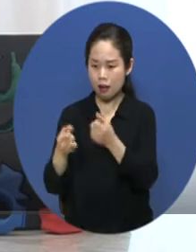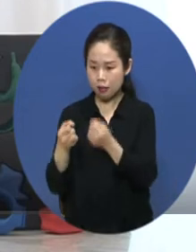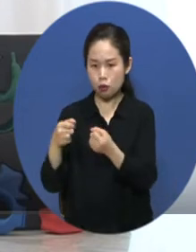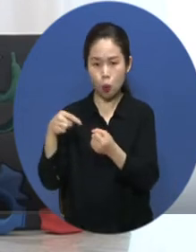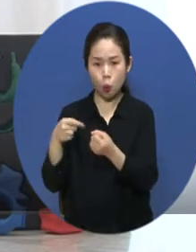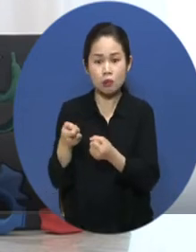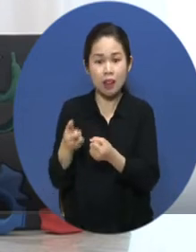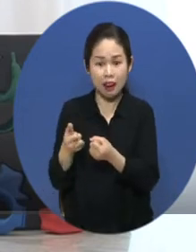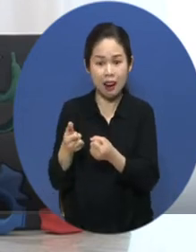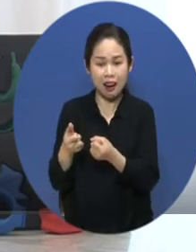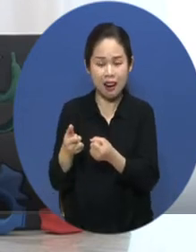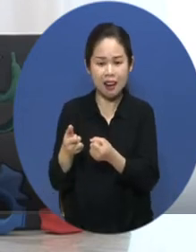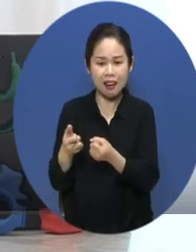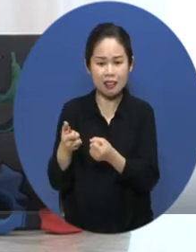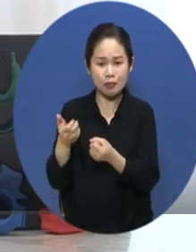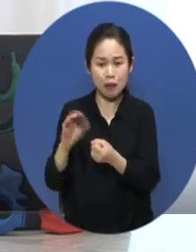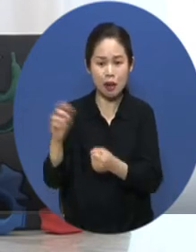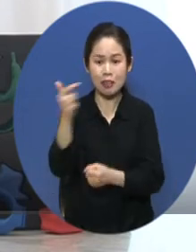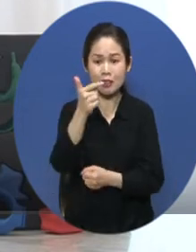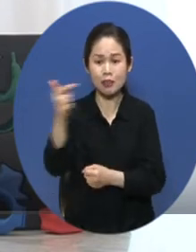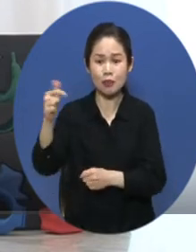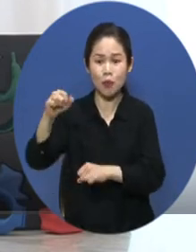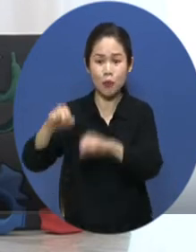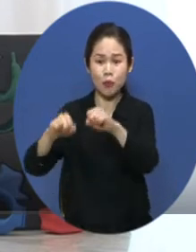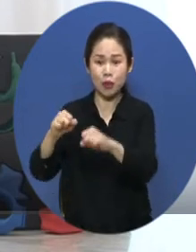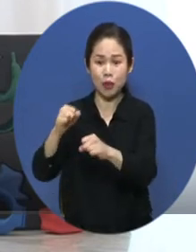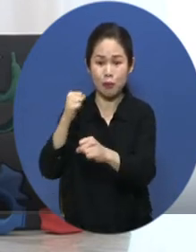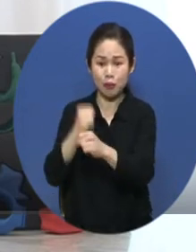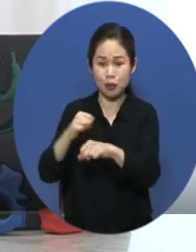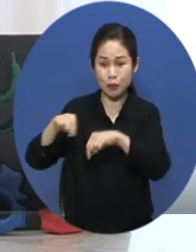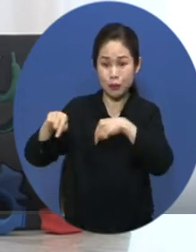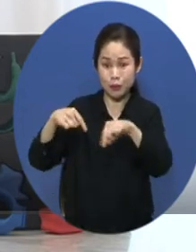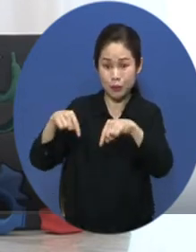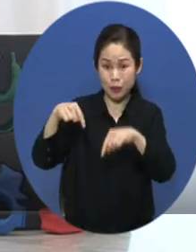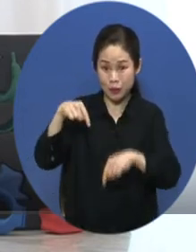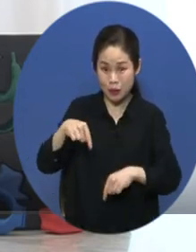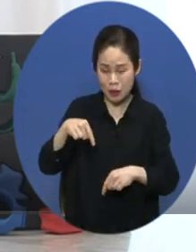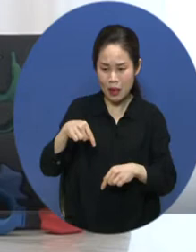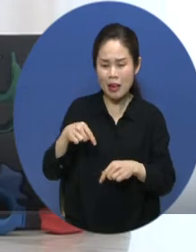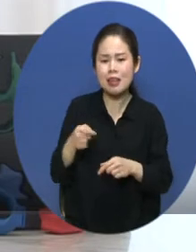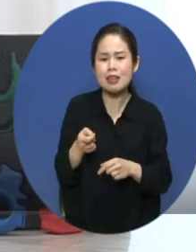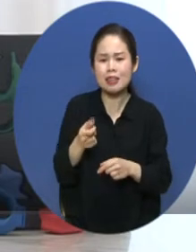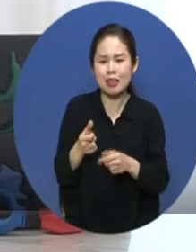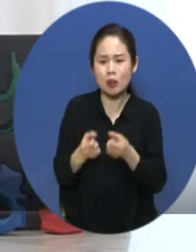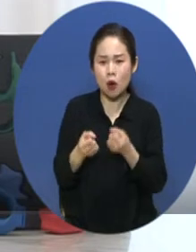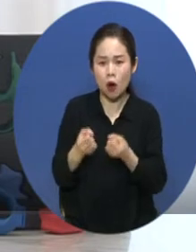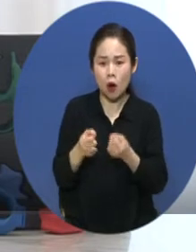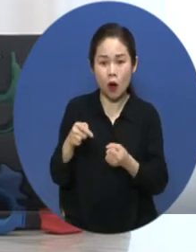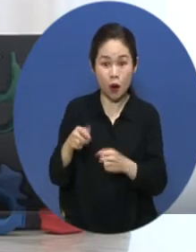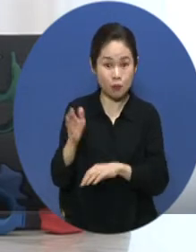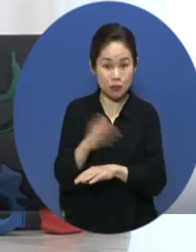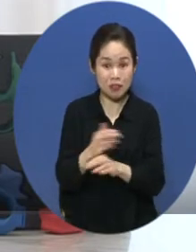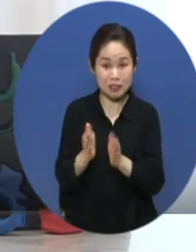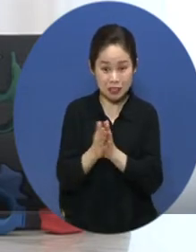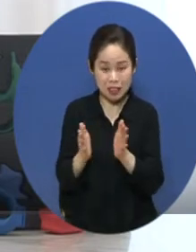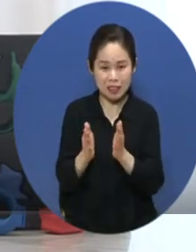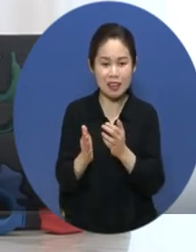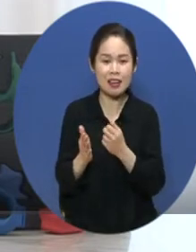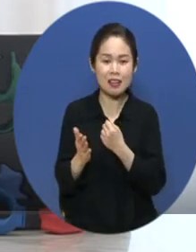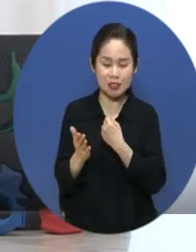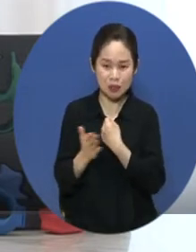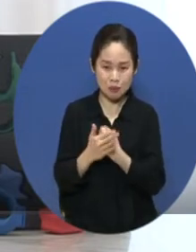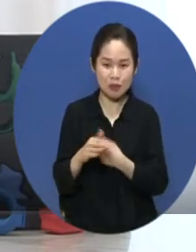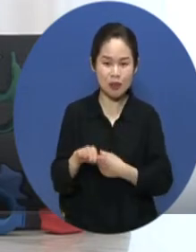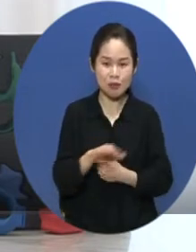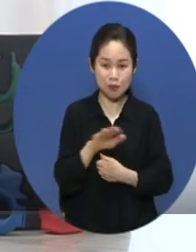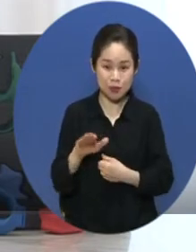그래서 아주 큰 걸 움직이는 것은 아주 작은 것에부터 이제 시작한다는 의미에서 그리플레이라는 것에서부터 시작을 했고,